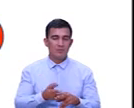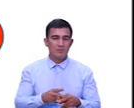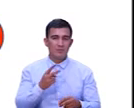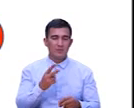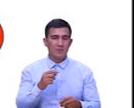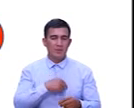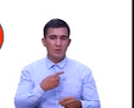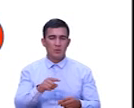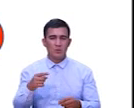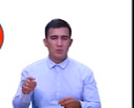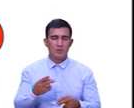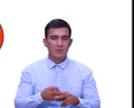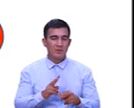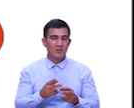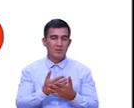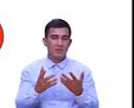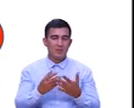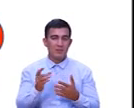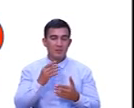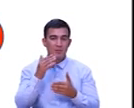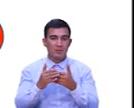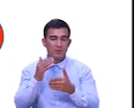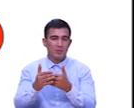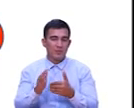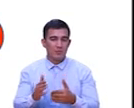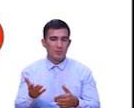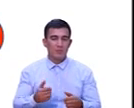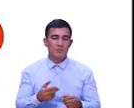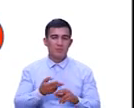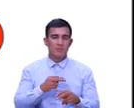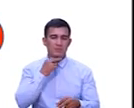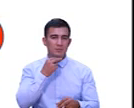ishorali zaryadlar esa bir-biriga yaqinlashadi. E'tibor bering.